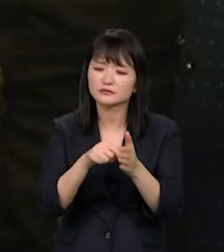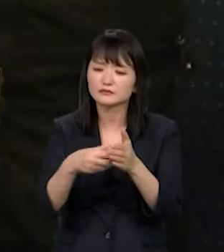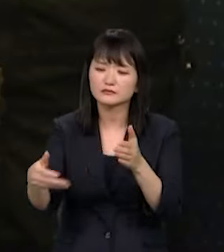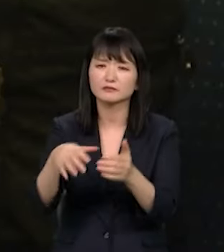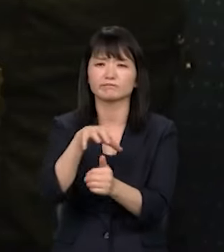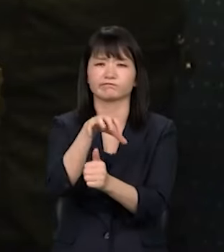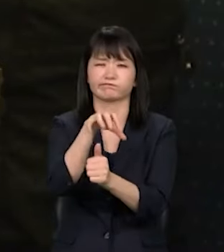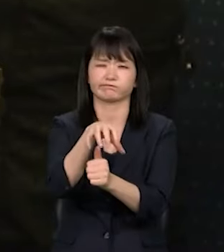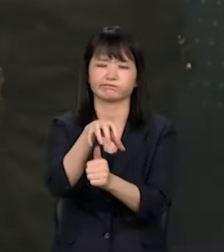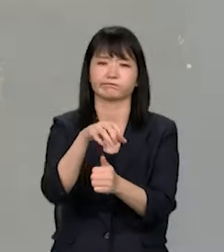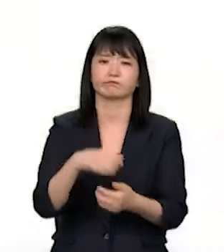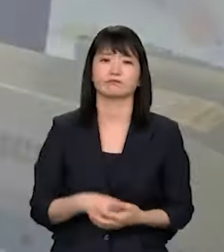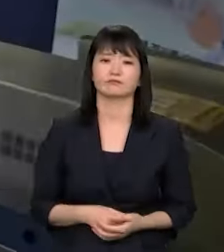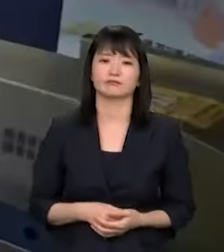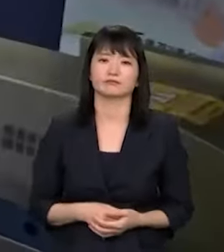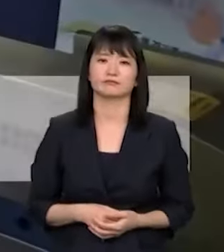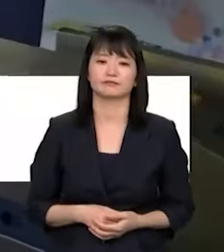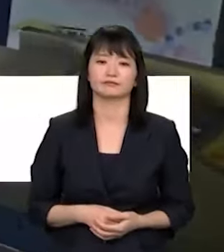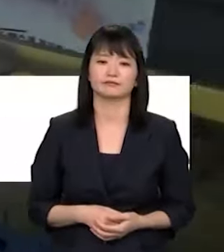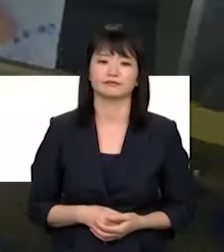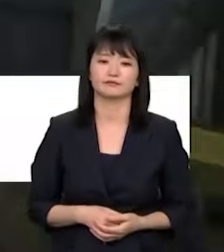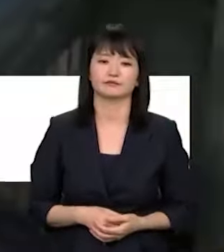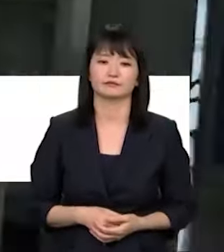있어야 했습니다.